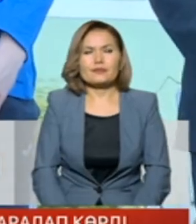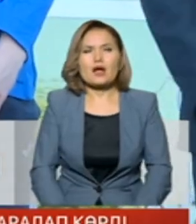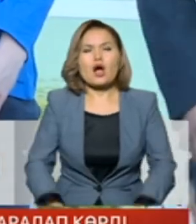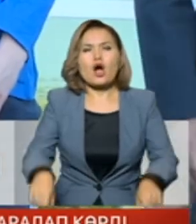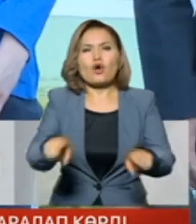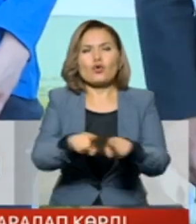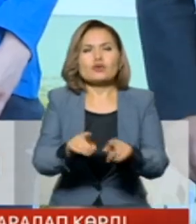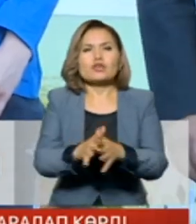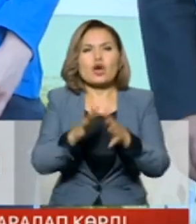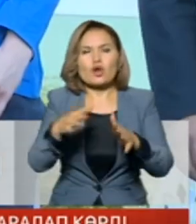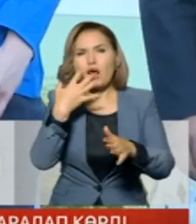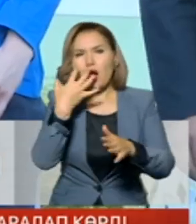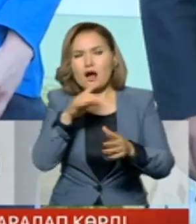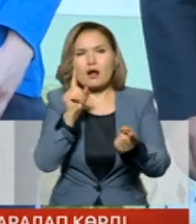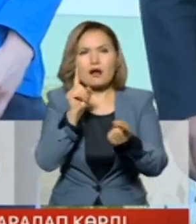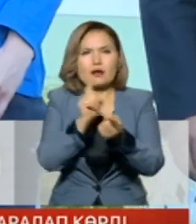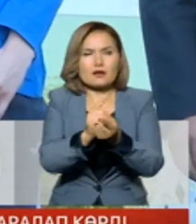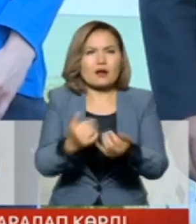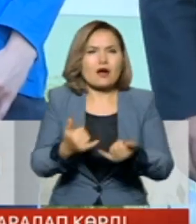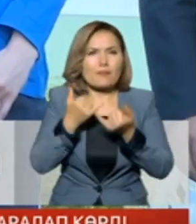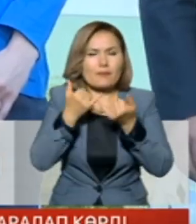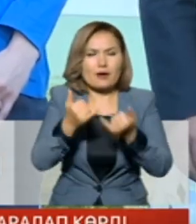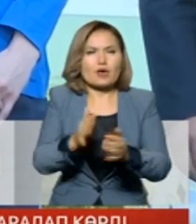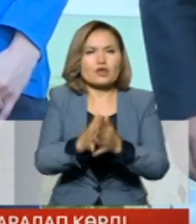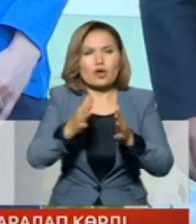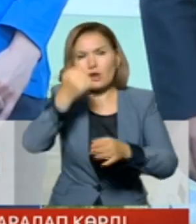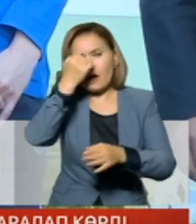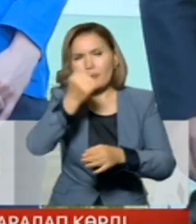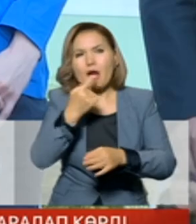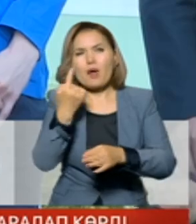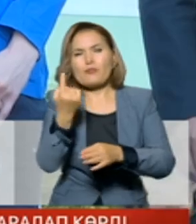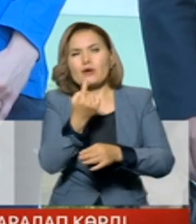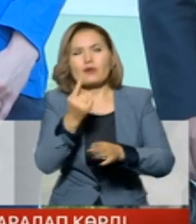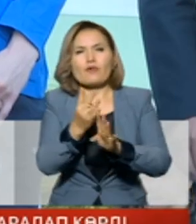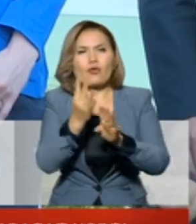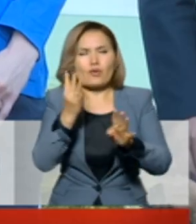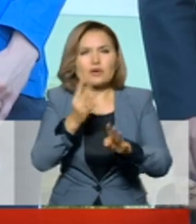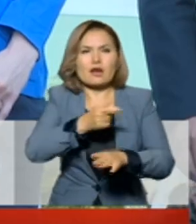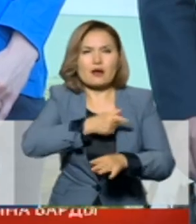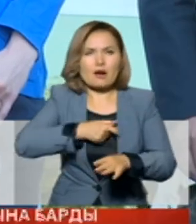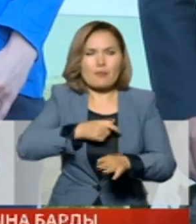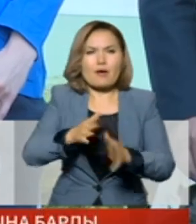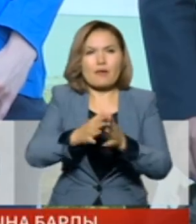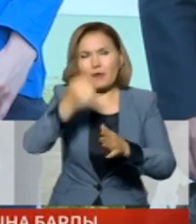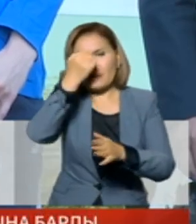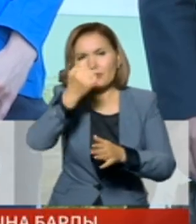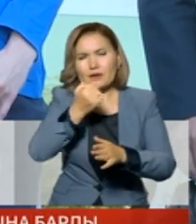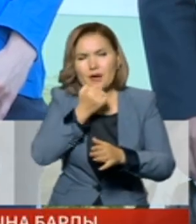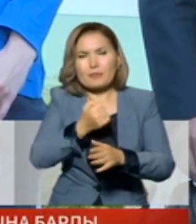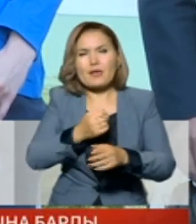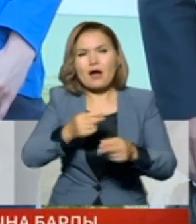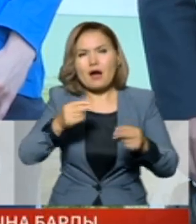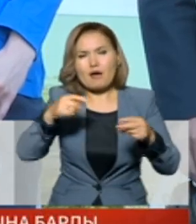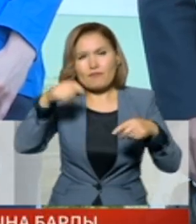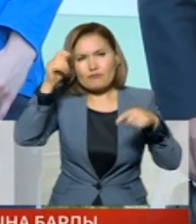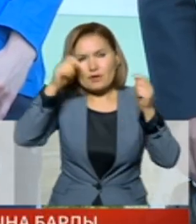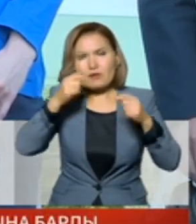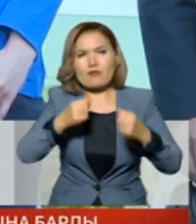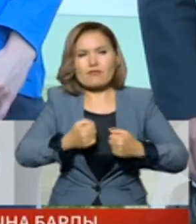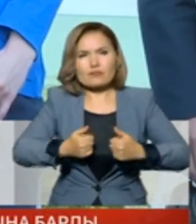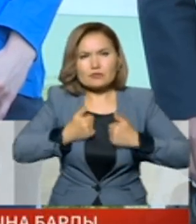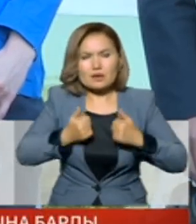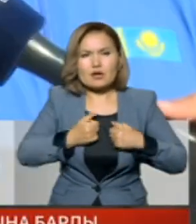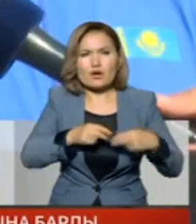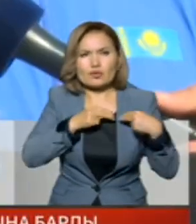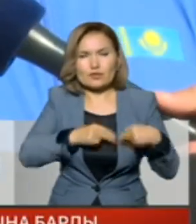Осындай зор құрмет қошеметтеріңіз үшін шексіз алғысымды білдіремін. Бірінші кезекте жаттықтырушыларым рахмет. Жеңіс қажырлы еңбектің тәтті жемісі деп